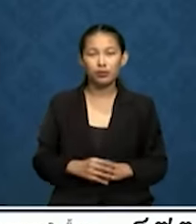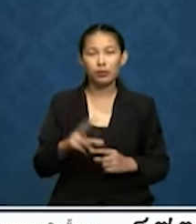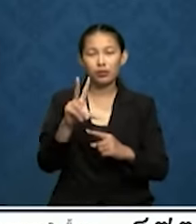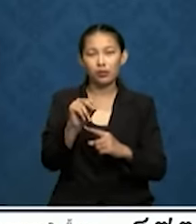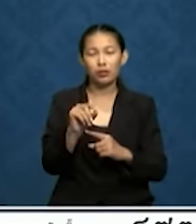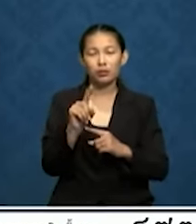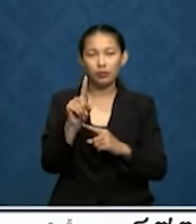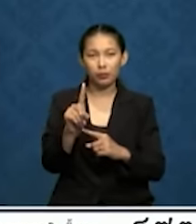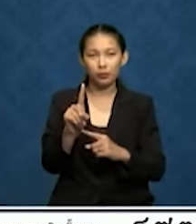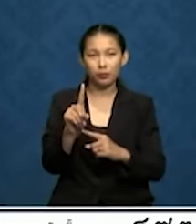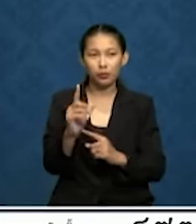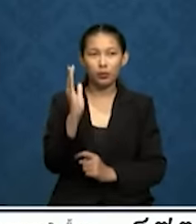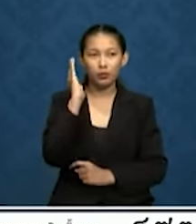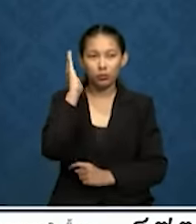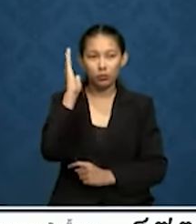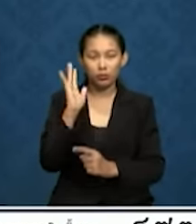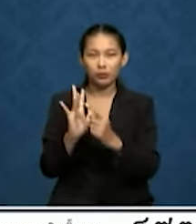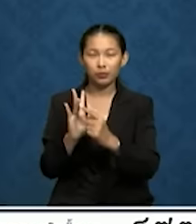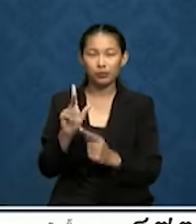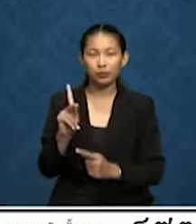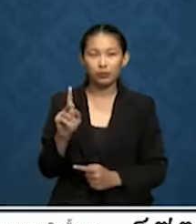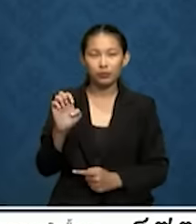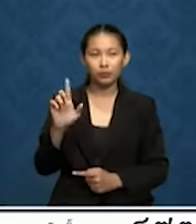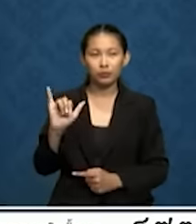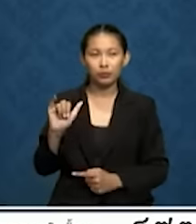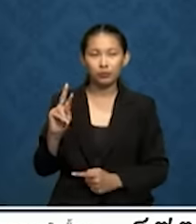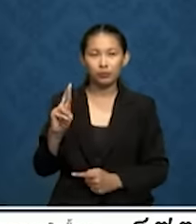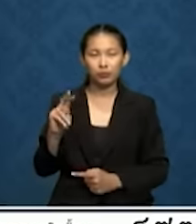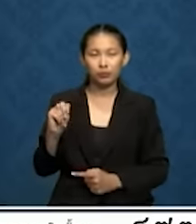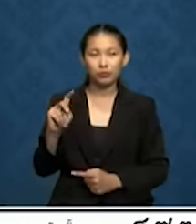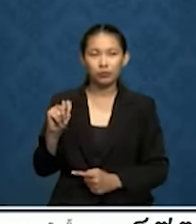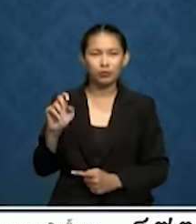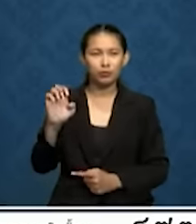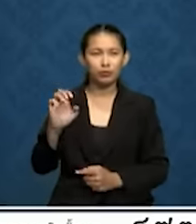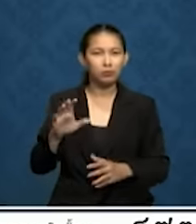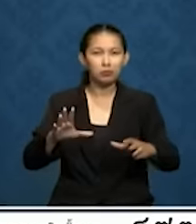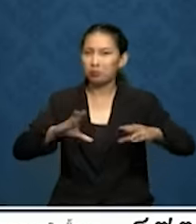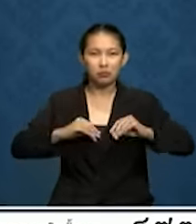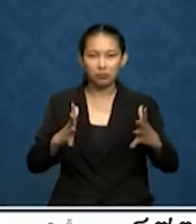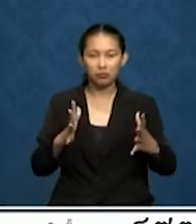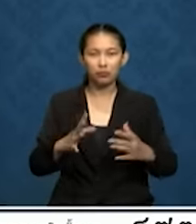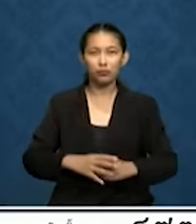31นายเกียรติคุณต้นยาง ไม่เห็นชอบครับ